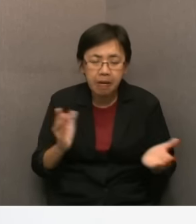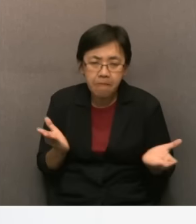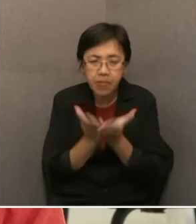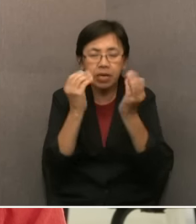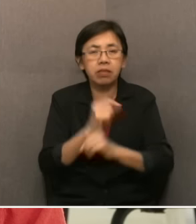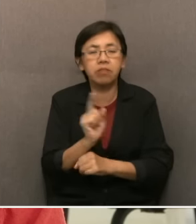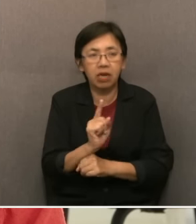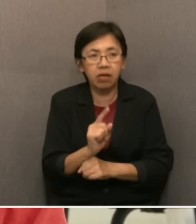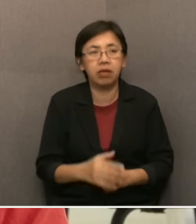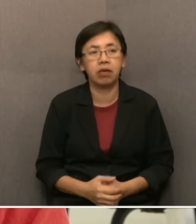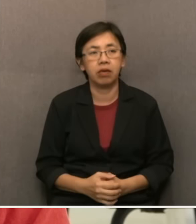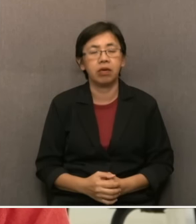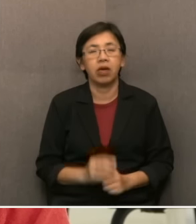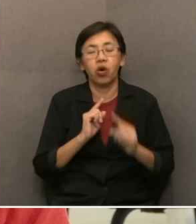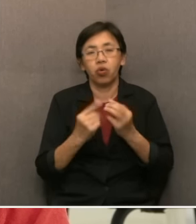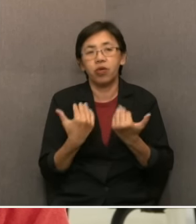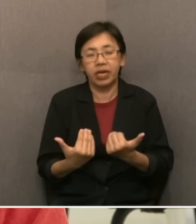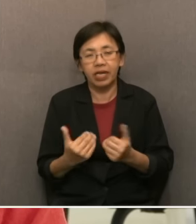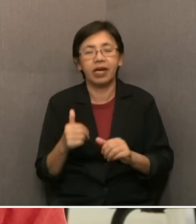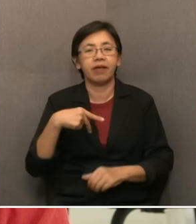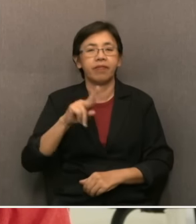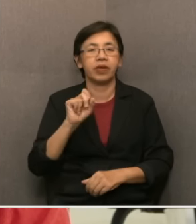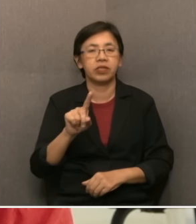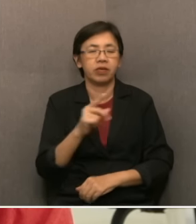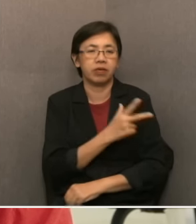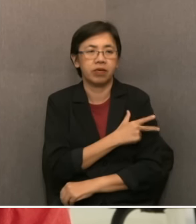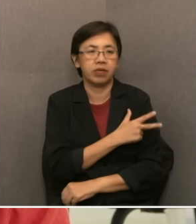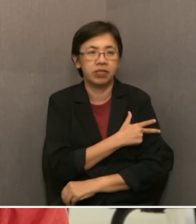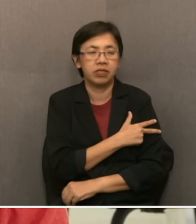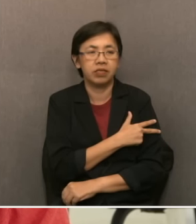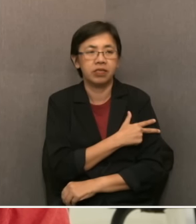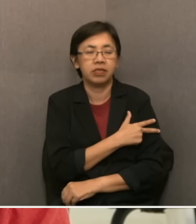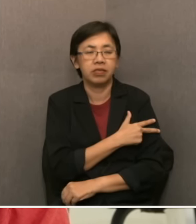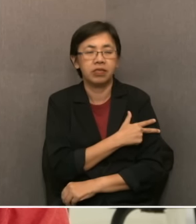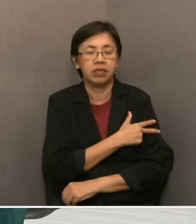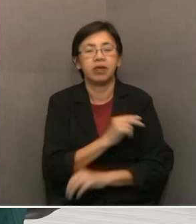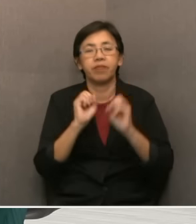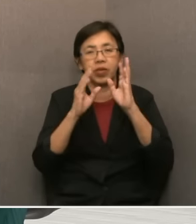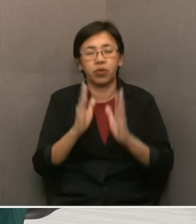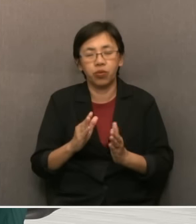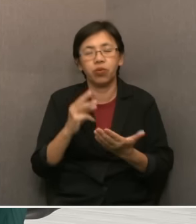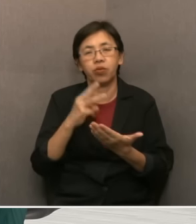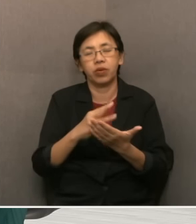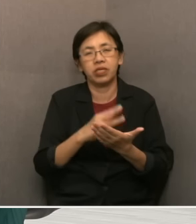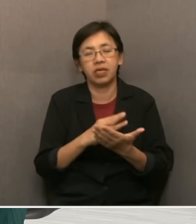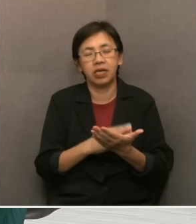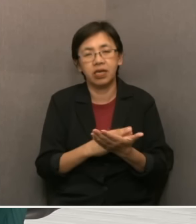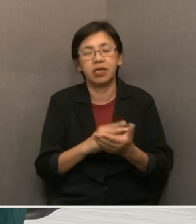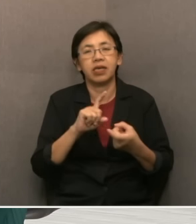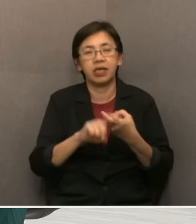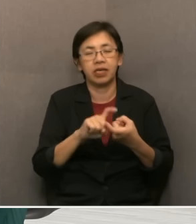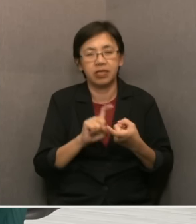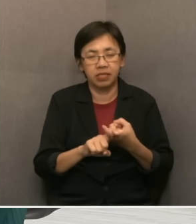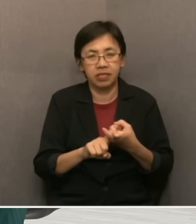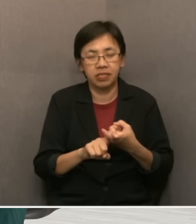นี้อย่างไรอยู่กับผมในวันนี้นะครับก็คือผู้ช่วยศาสตราจารย์ดรกัทสาพงษ์หิรันต์อาจารย์ประจำโครงการรัสเซียยูริ